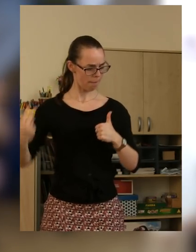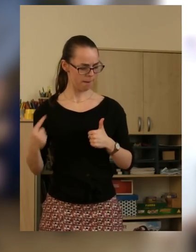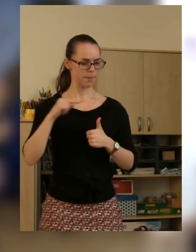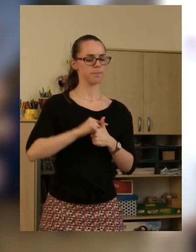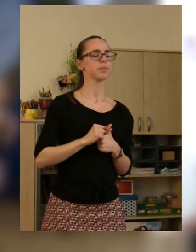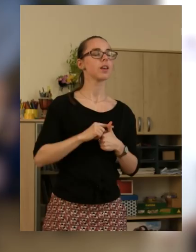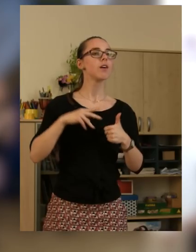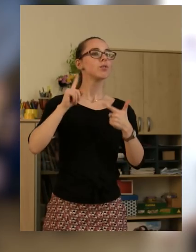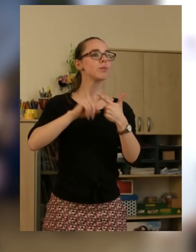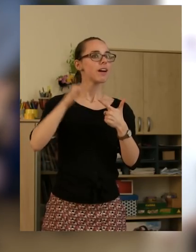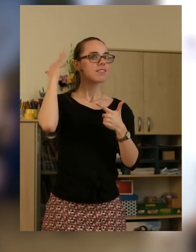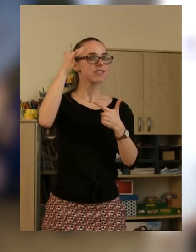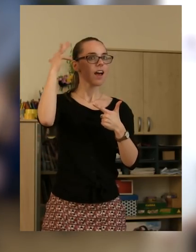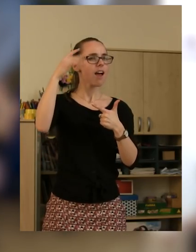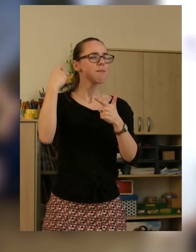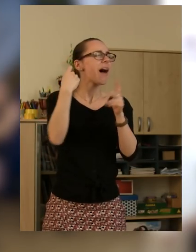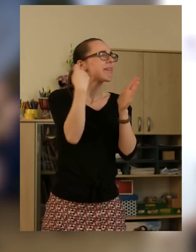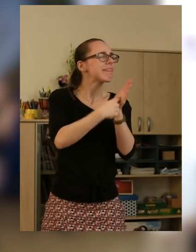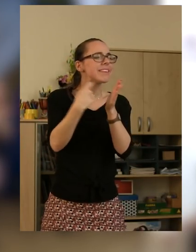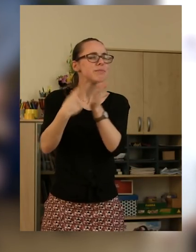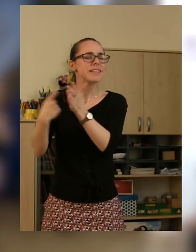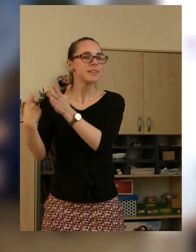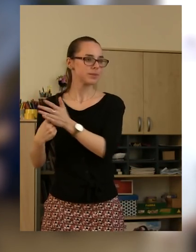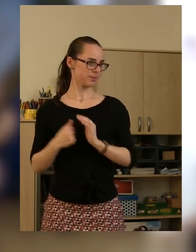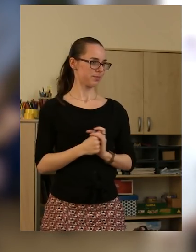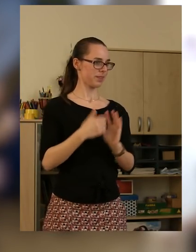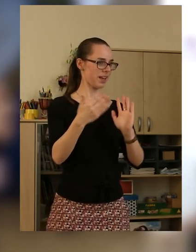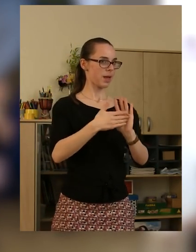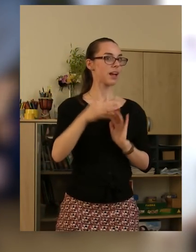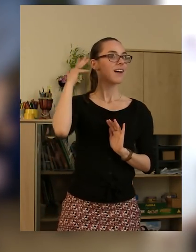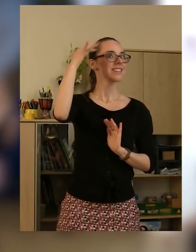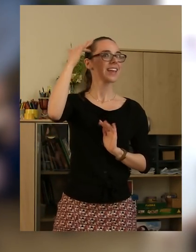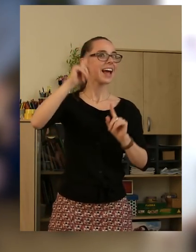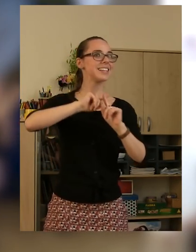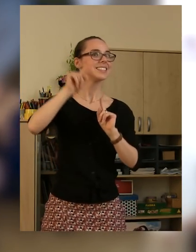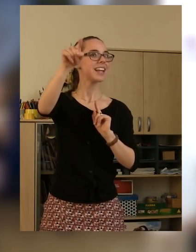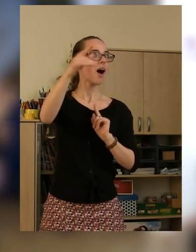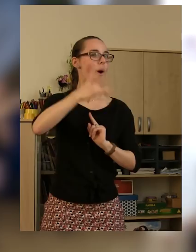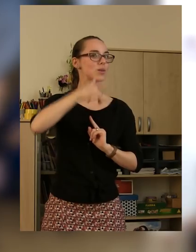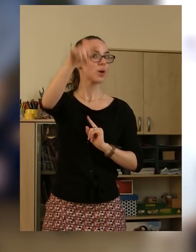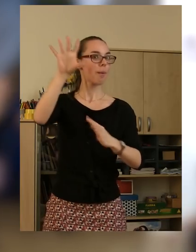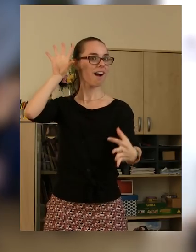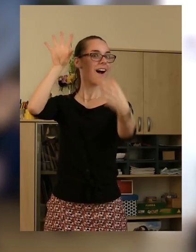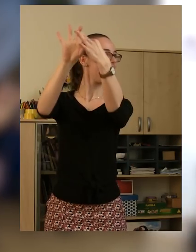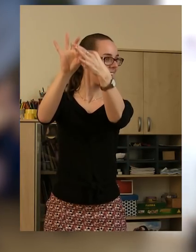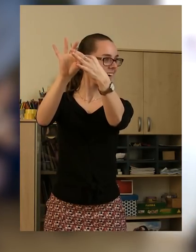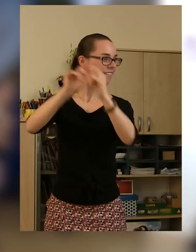snů. Jsou sny, které jsou telepatické, jsou sny, ve kterých se napojujeme na druhé lidi, jsou